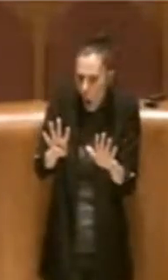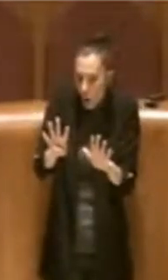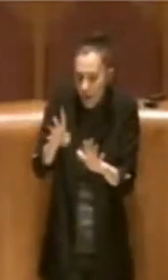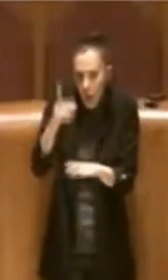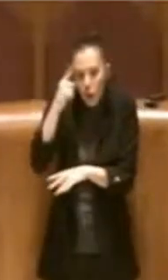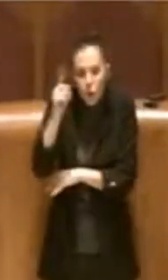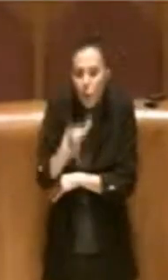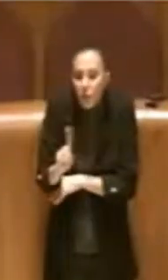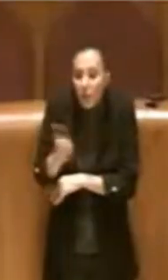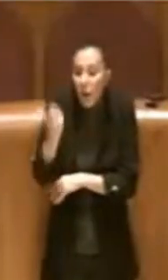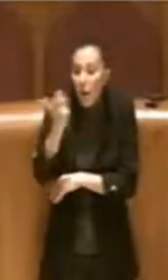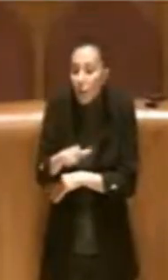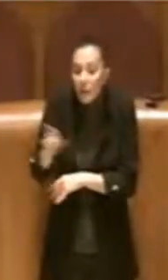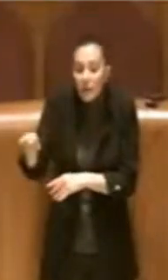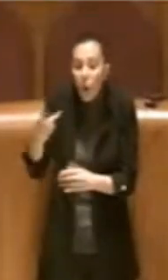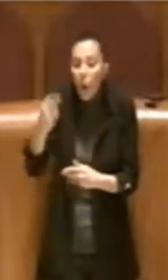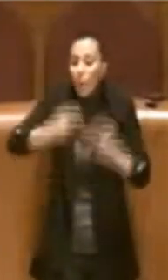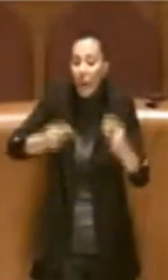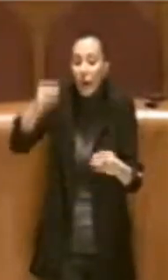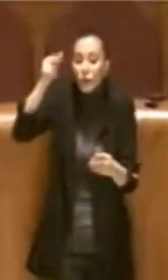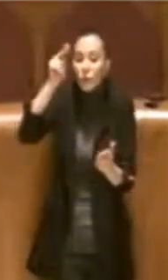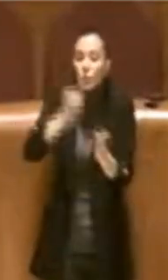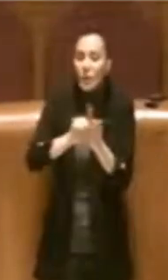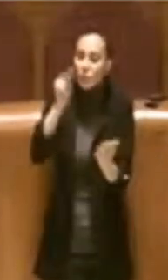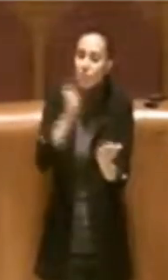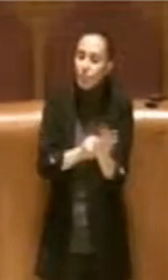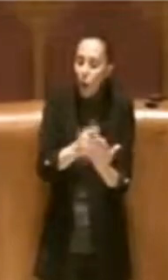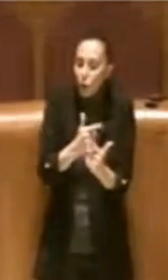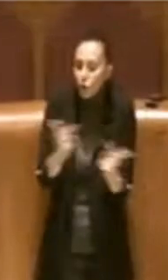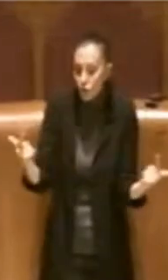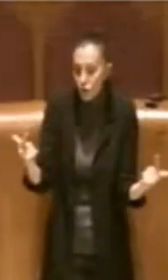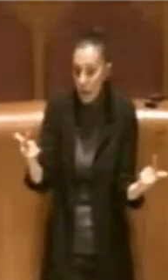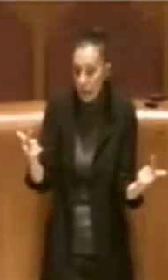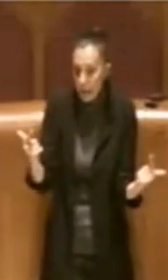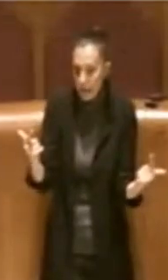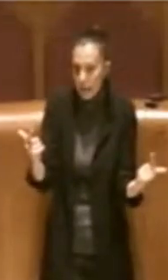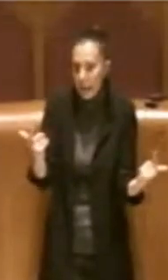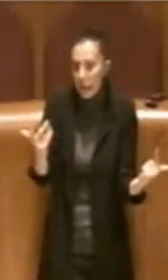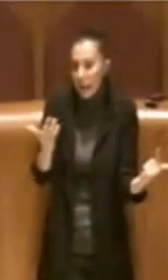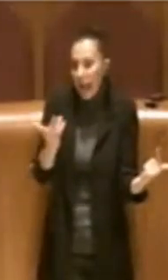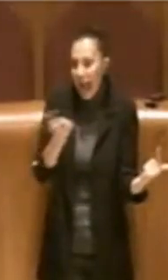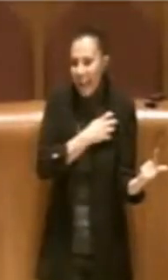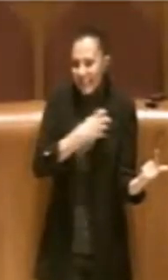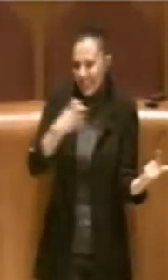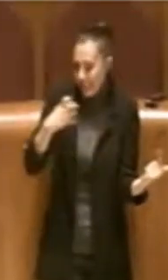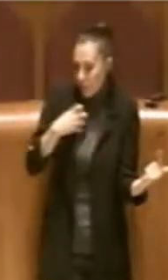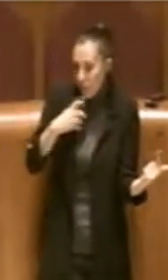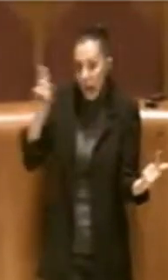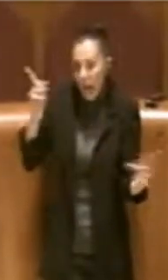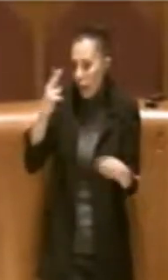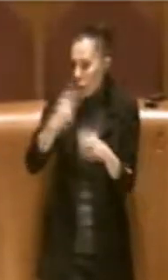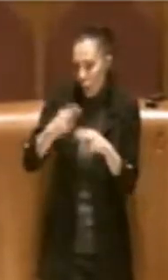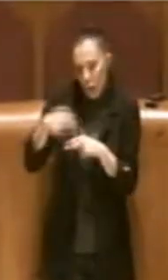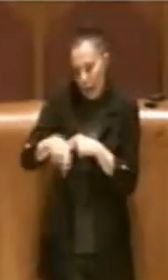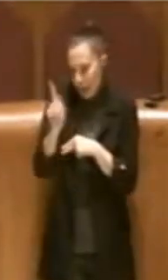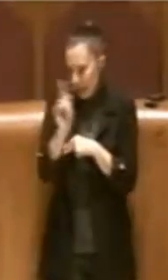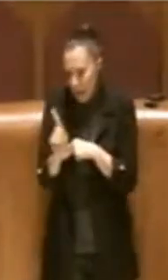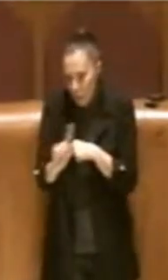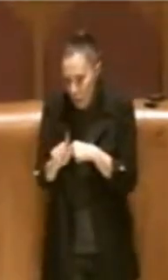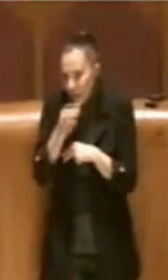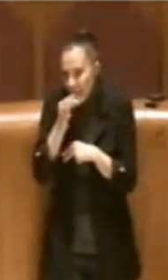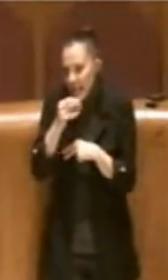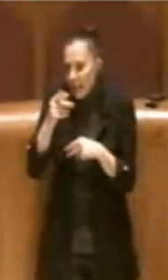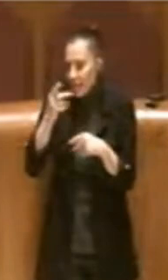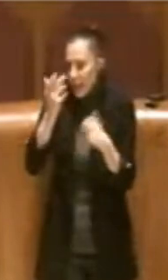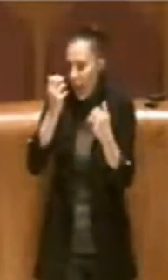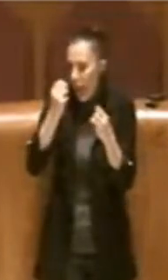ancora iscritto nei bilanci. Vale a dire, io, assessore, visto che lei non è di Roma, ringrazio lei,